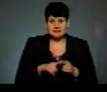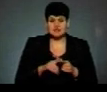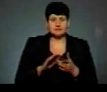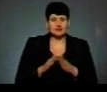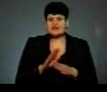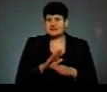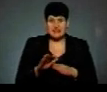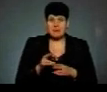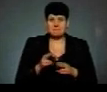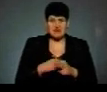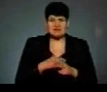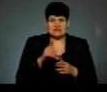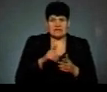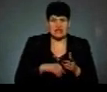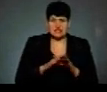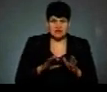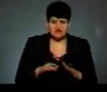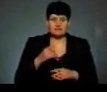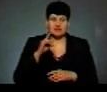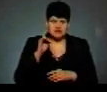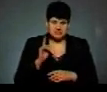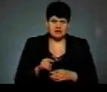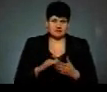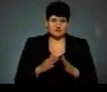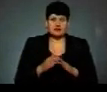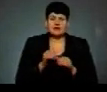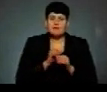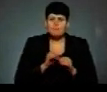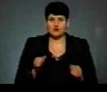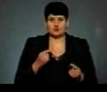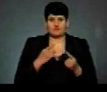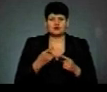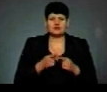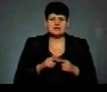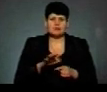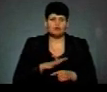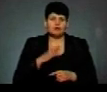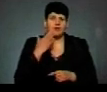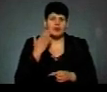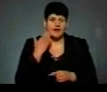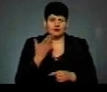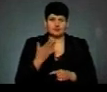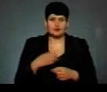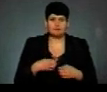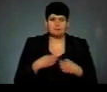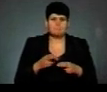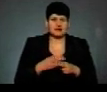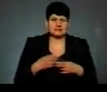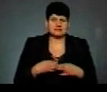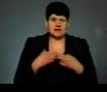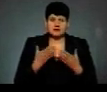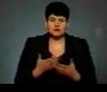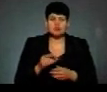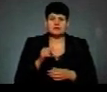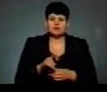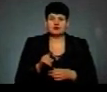знала. Звісно, що, ще раз повторюю, це не можна говорити, що це було легко, не стресово і так далі. Але те, що